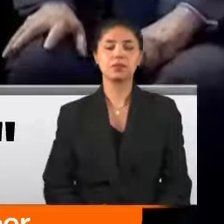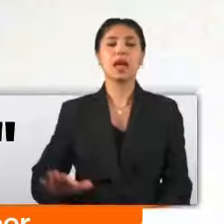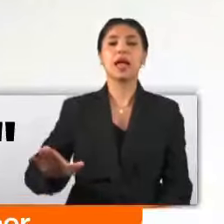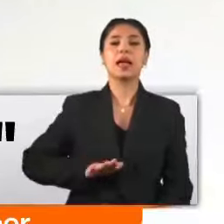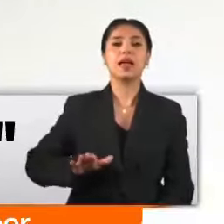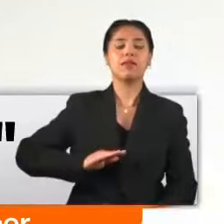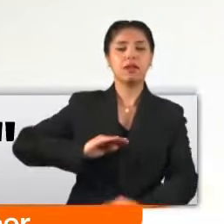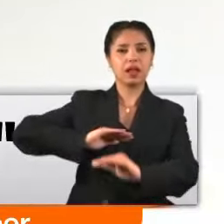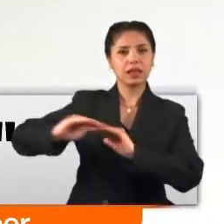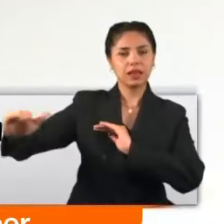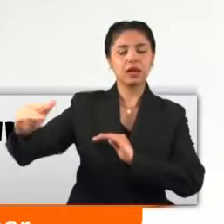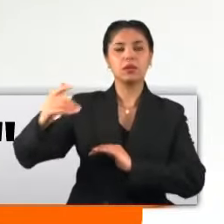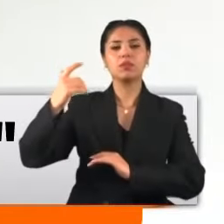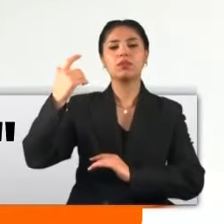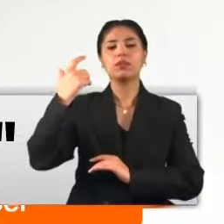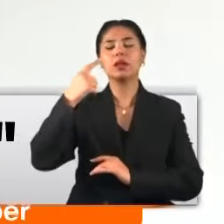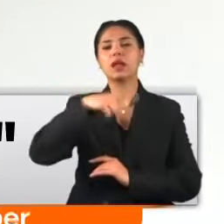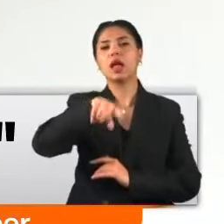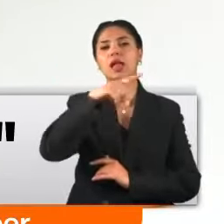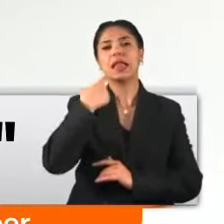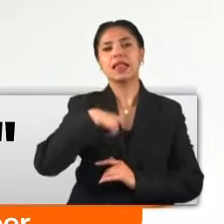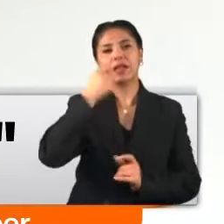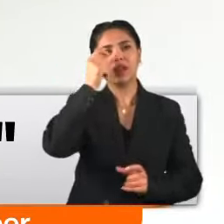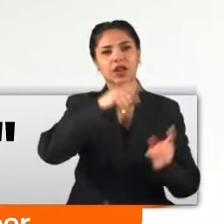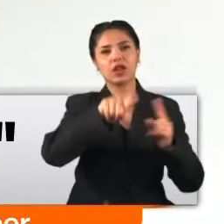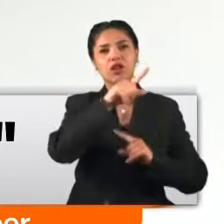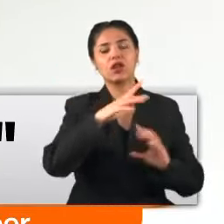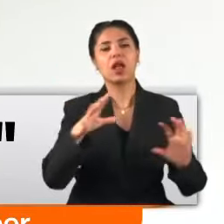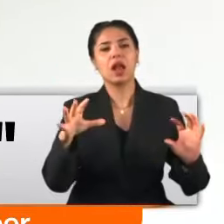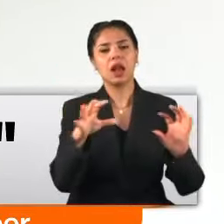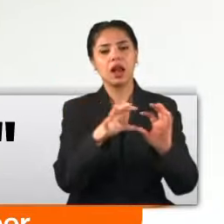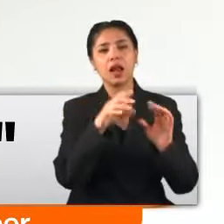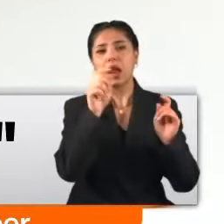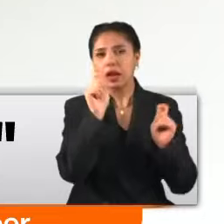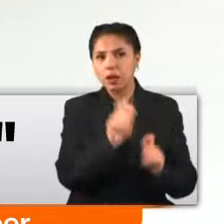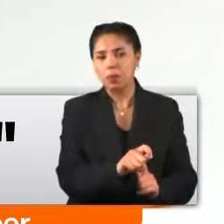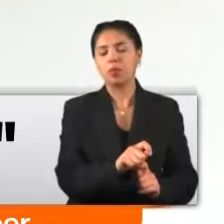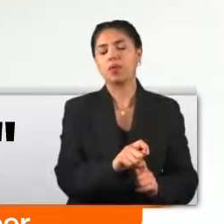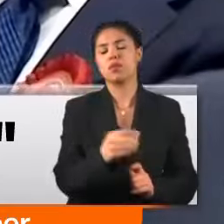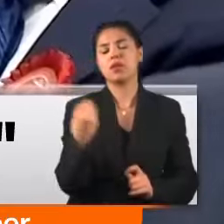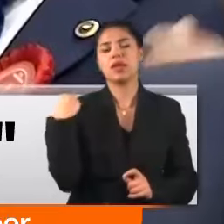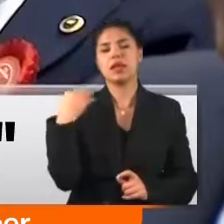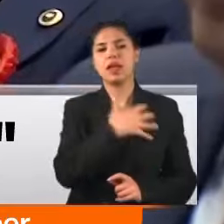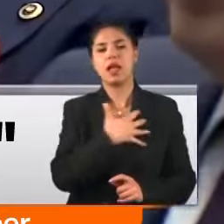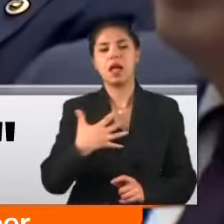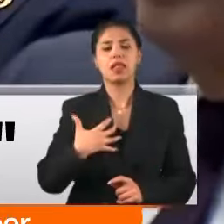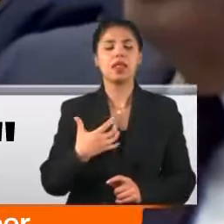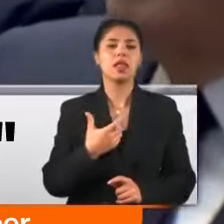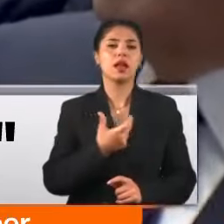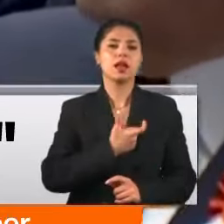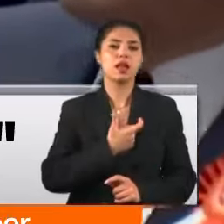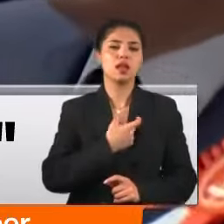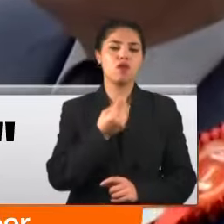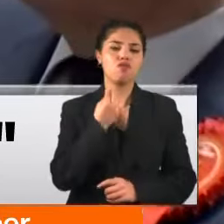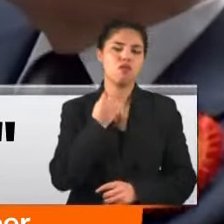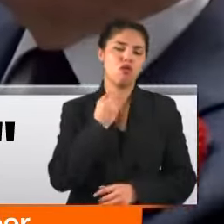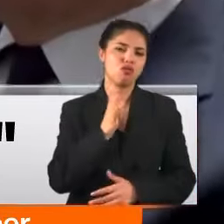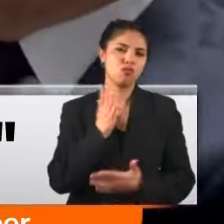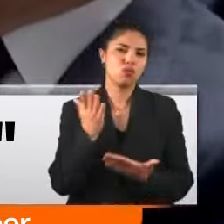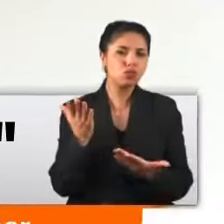Evlatlarımıza siviller eliyle yapılmış yeni bir anayasa borcumuz vardır. Türkiye'nin yeni